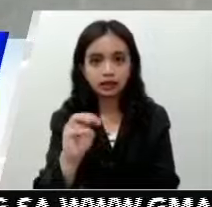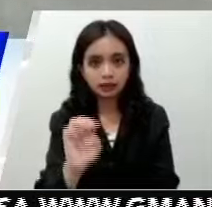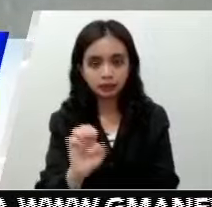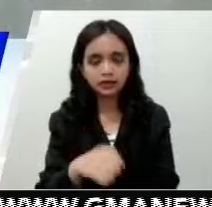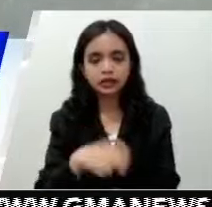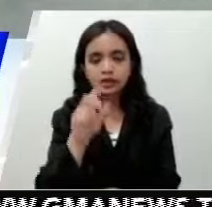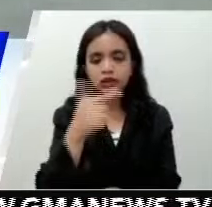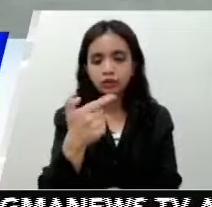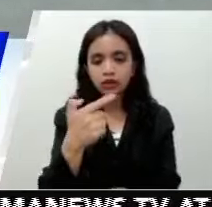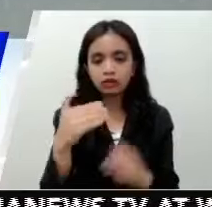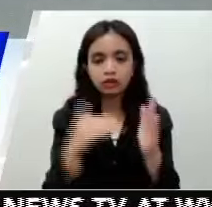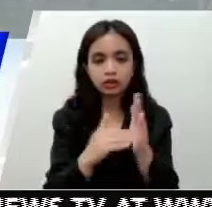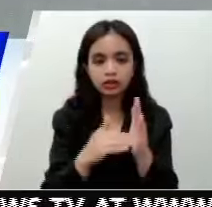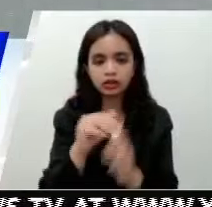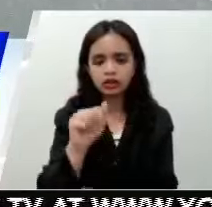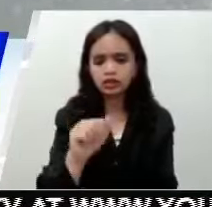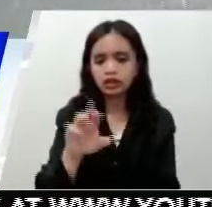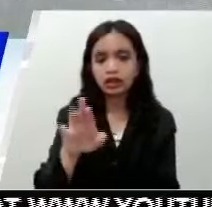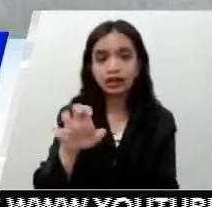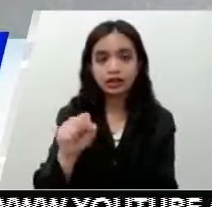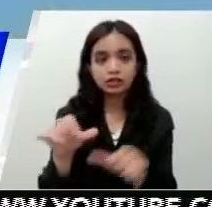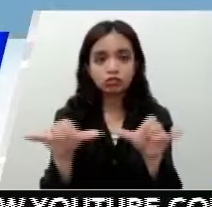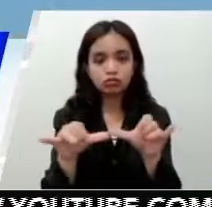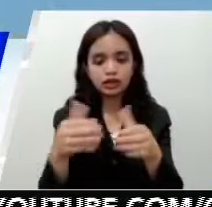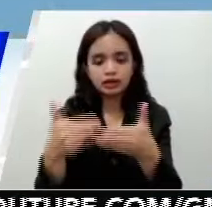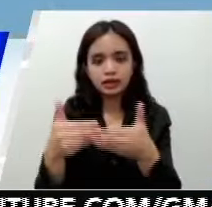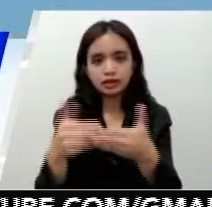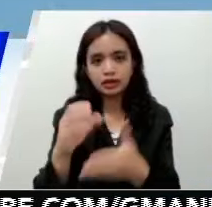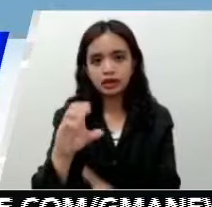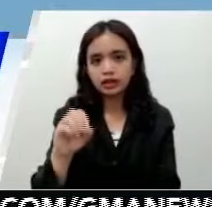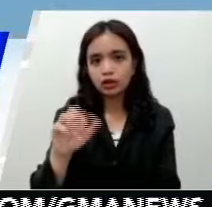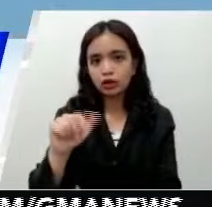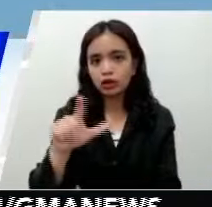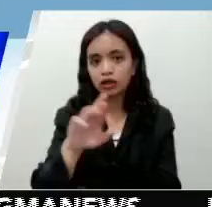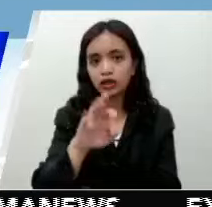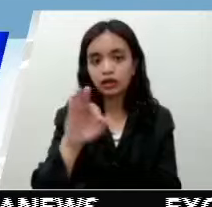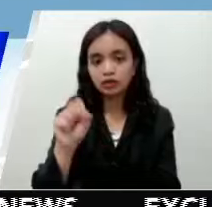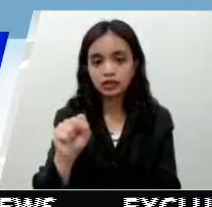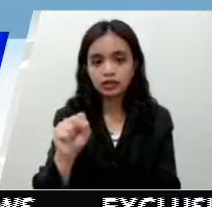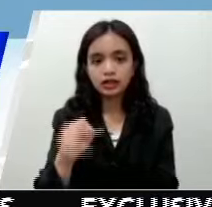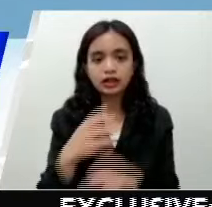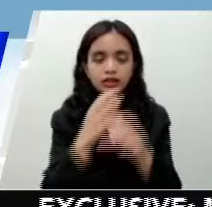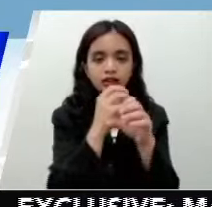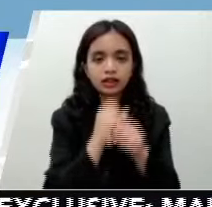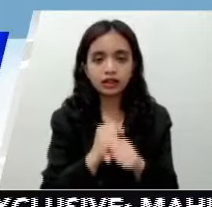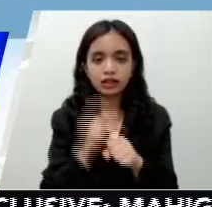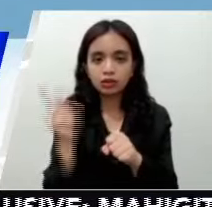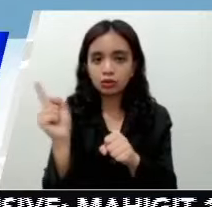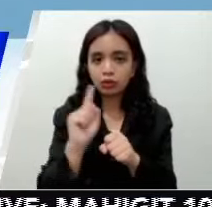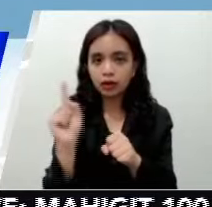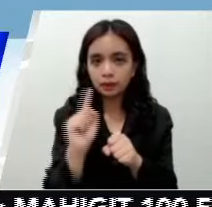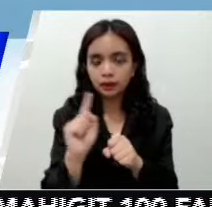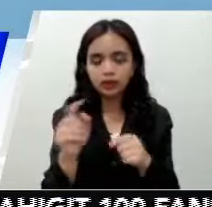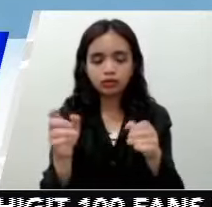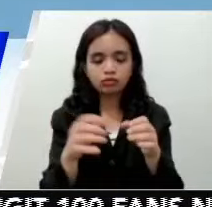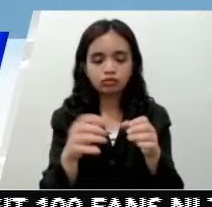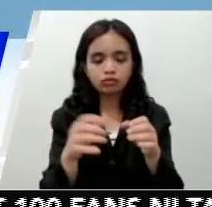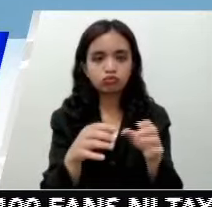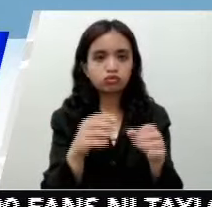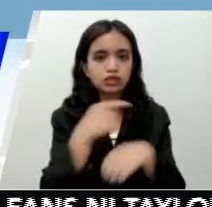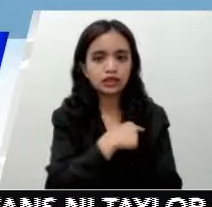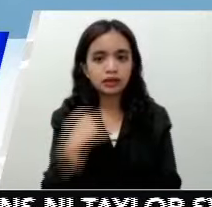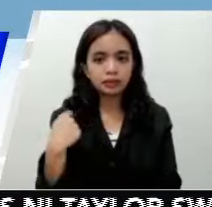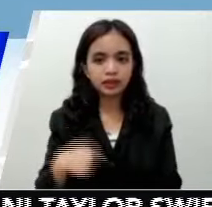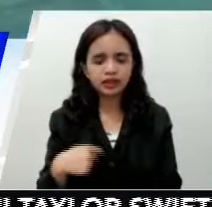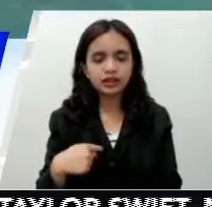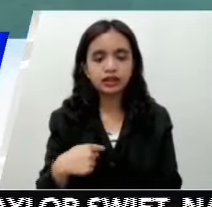acres ang napinsalang coral reefs dahil sa reclamation at pangunguha ng mga taklobo ng China. Sagot ng embahada, false